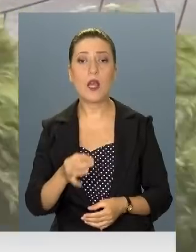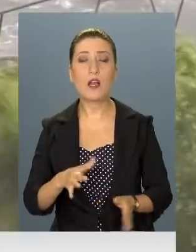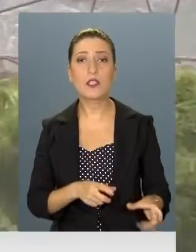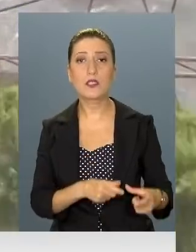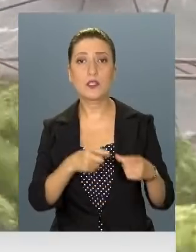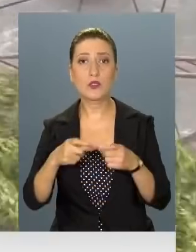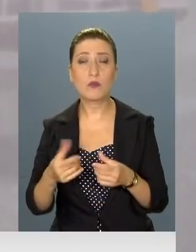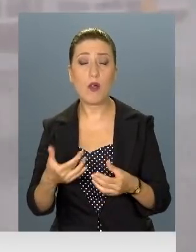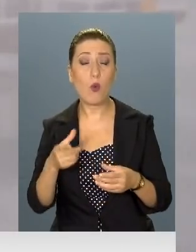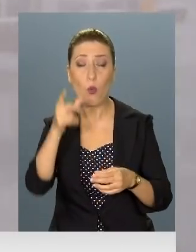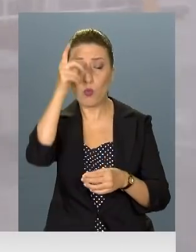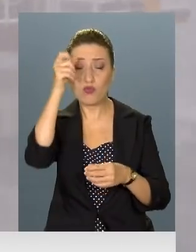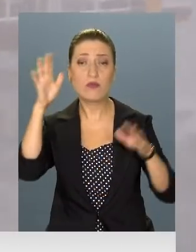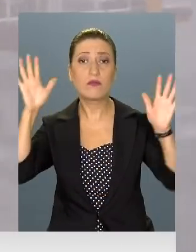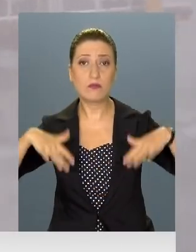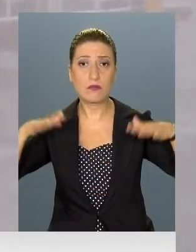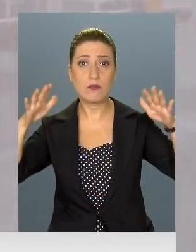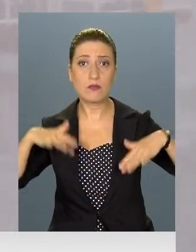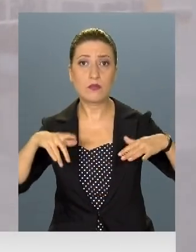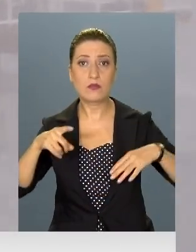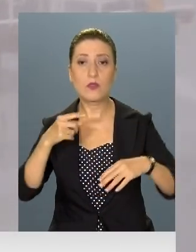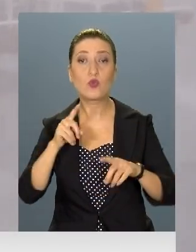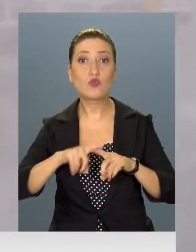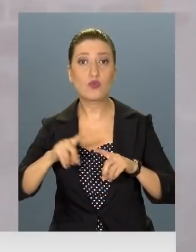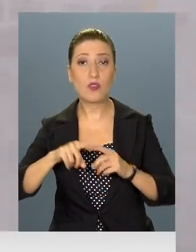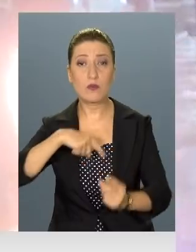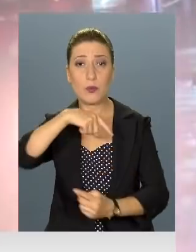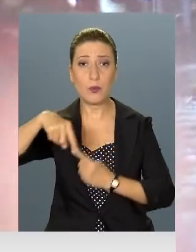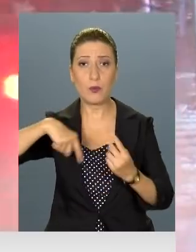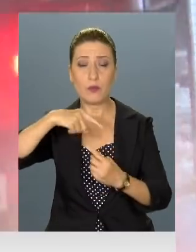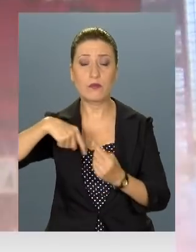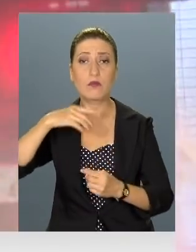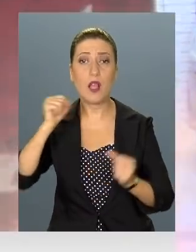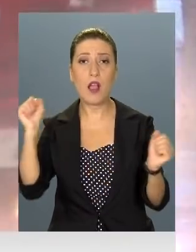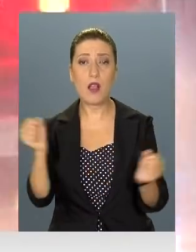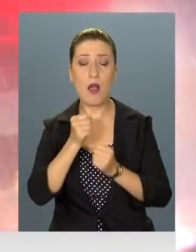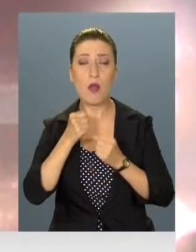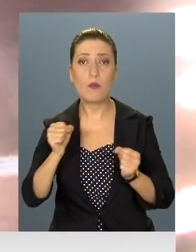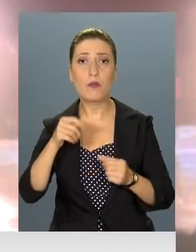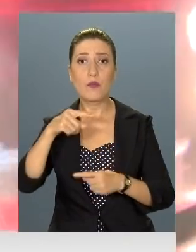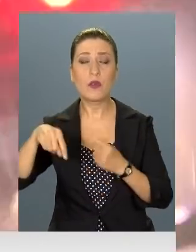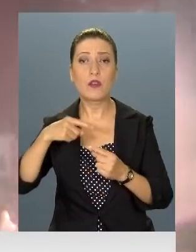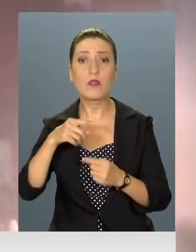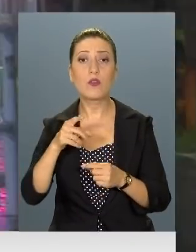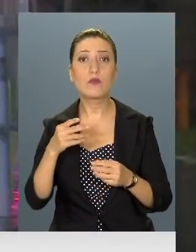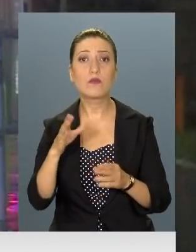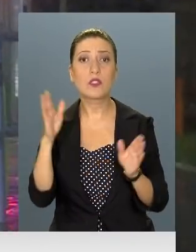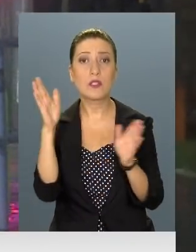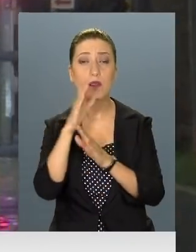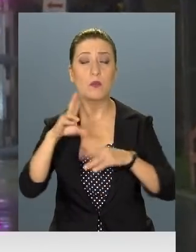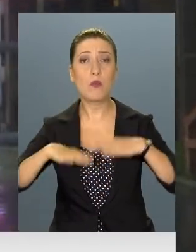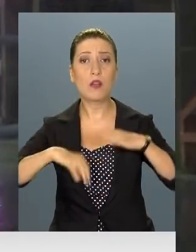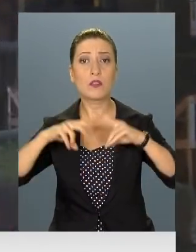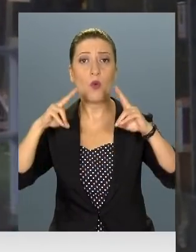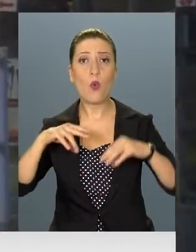սաստիկ անձրևներ են, որոնց պատճառը մոտեցող թայֆունն է։ Օթերևութաբանները նախազգուշացնում են, որ թայֆունը արդեն հունիսի